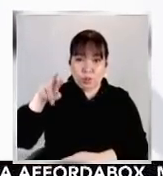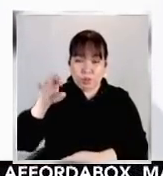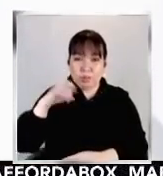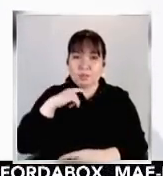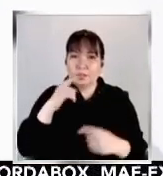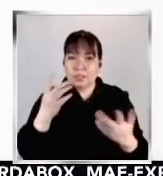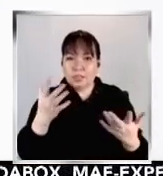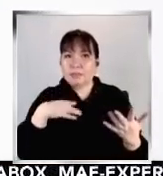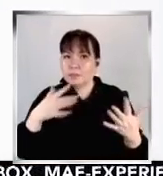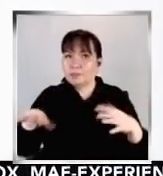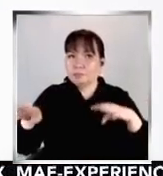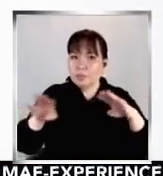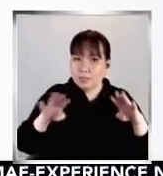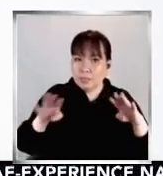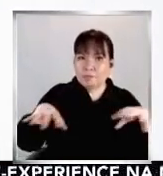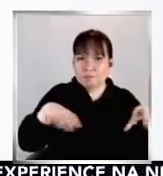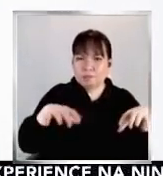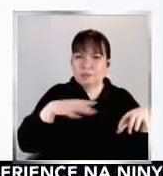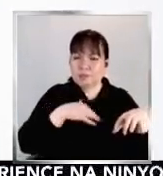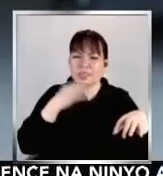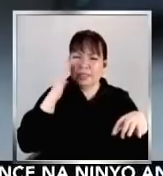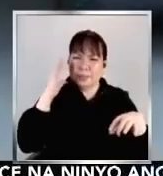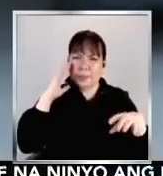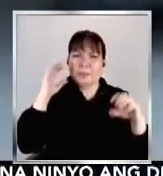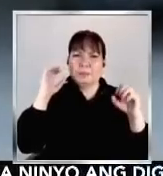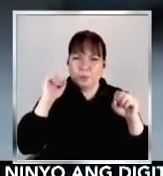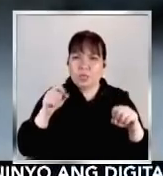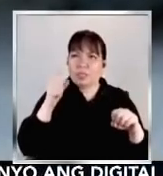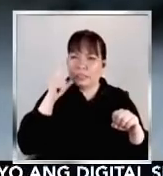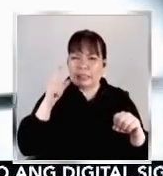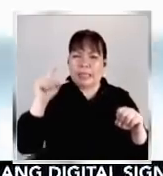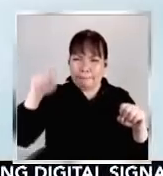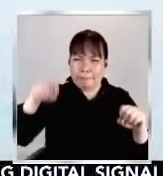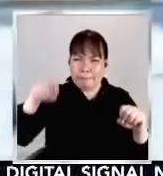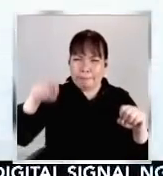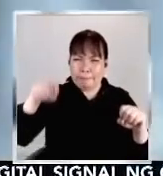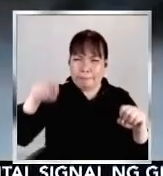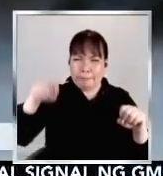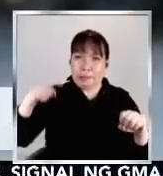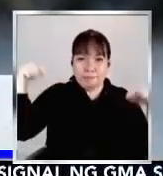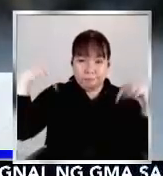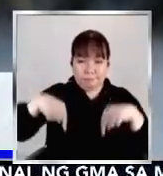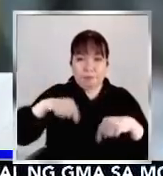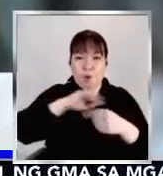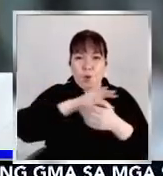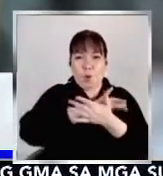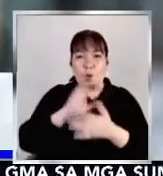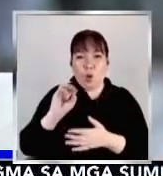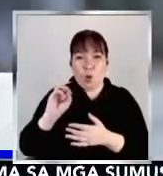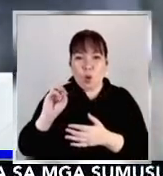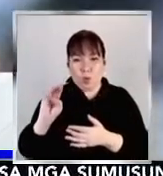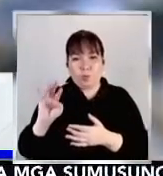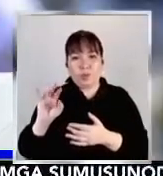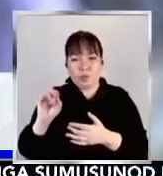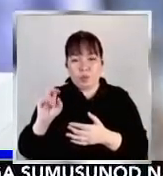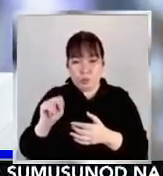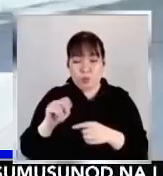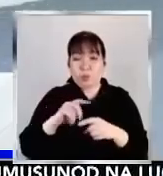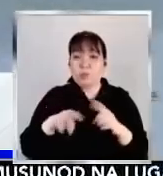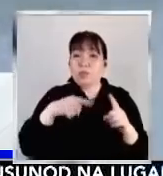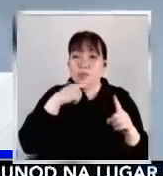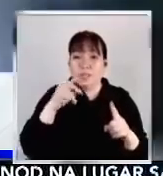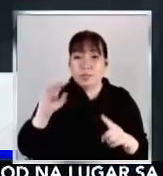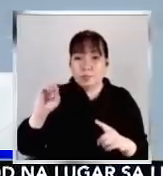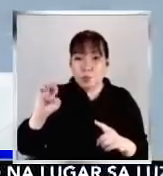pagpaplano, i-assume natin na parang meron ng Omicron. Ang rekomendasyon ng OCTA Research, higpitan uli ang restriction sa mga batang 11